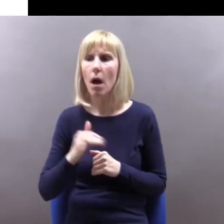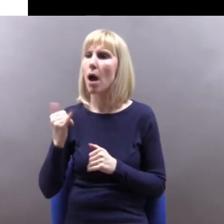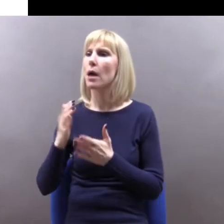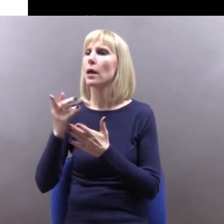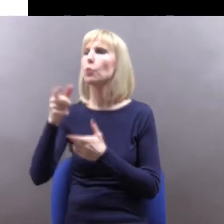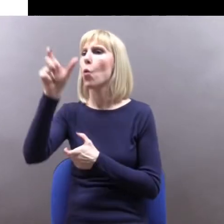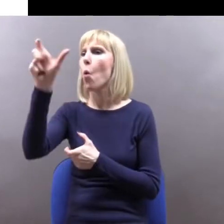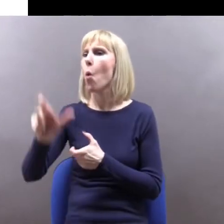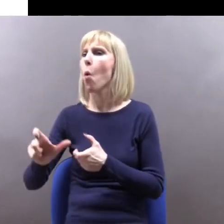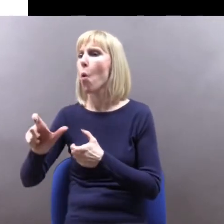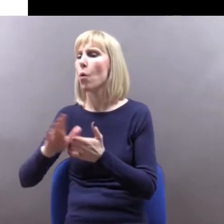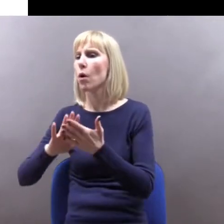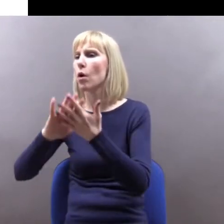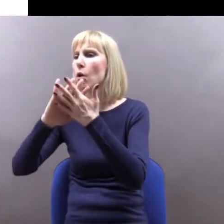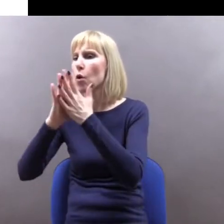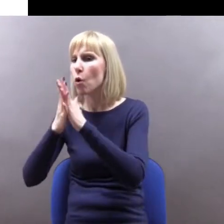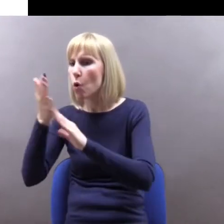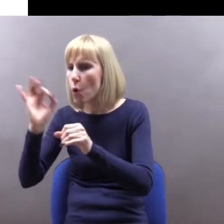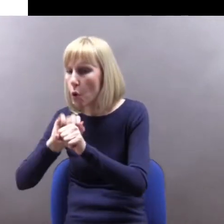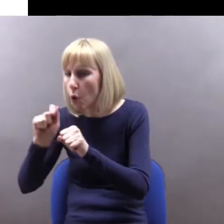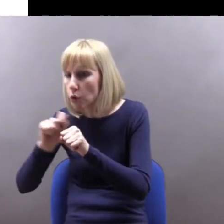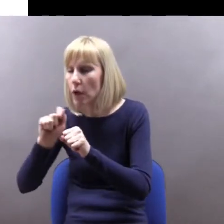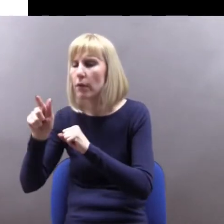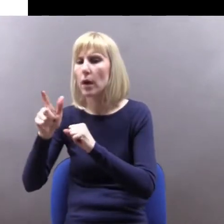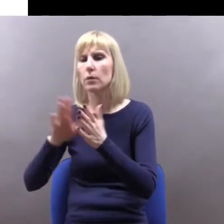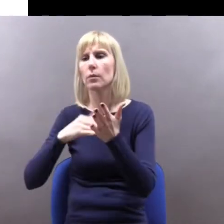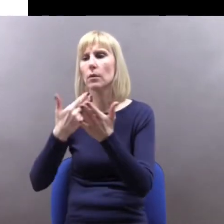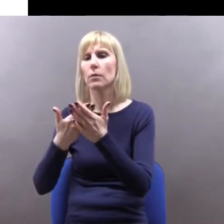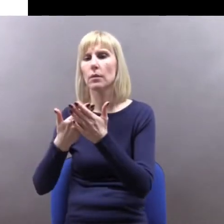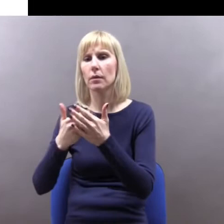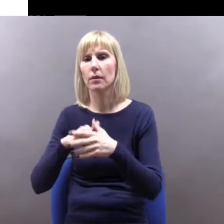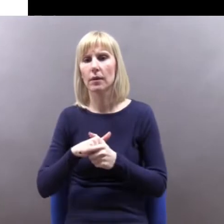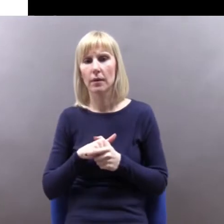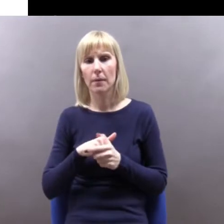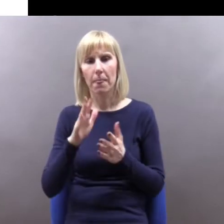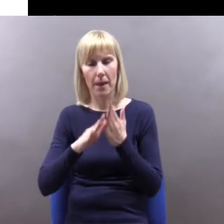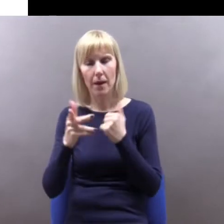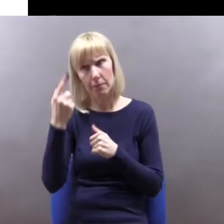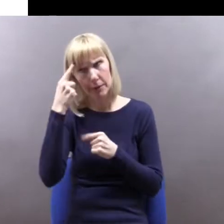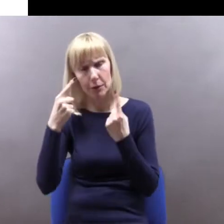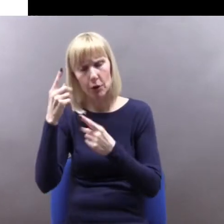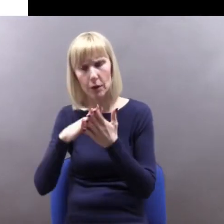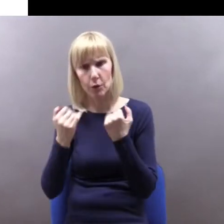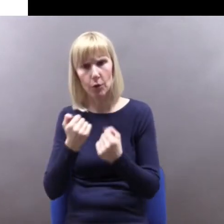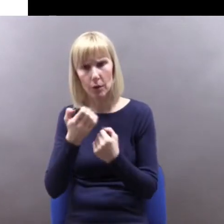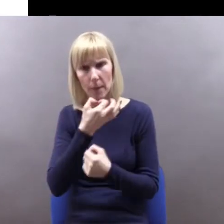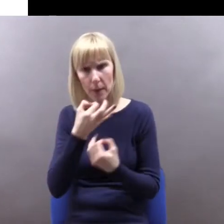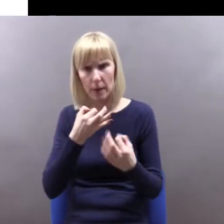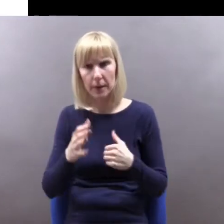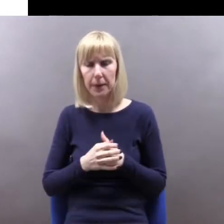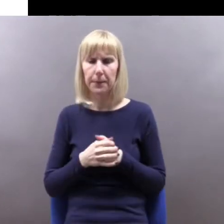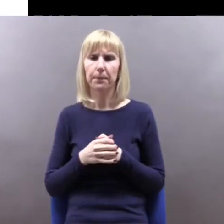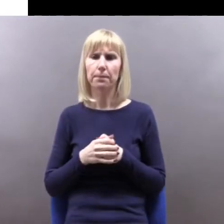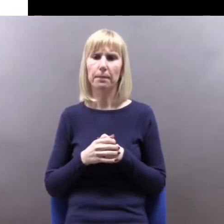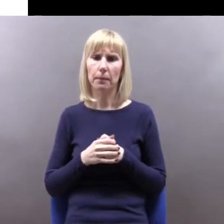trudne pytanie, ale trzeba się zaprzyjaźnić z konserwatorem zabytków. Ja wiem, że konserwator zabytków kojarzy nam się jako zło